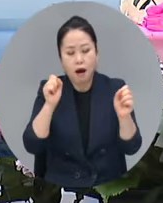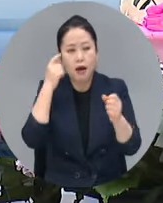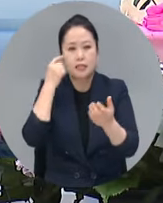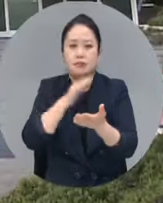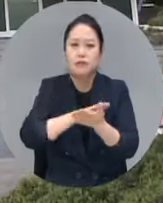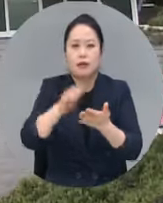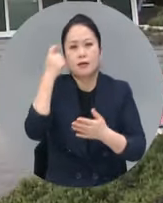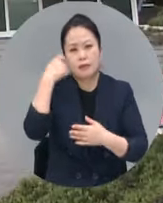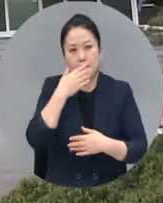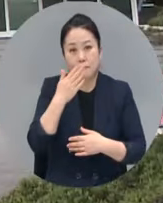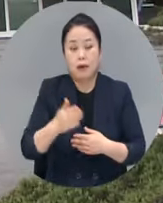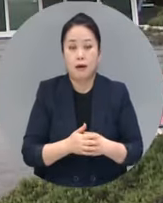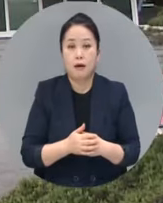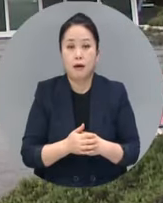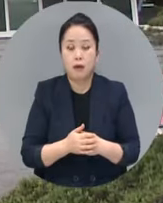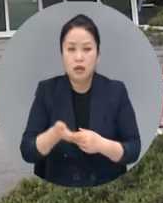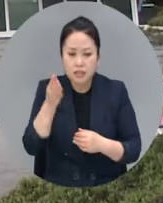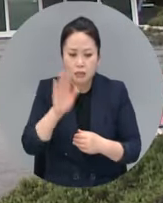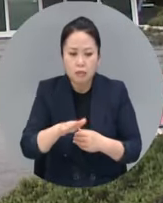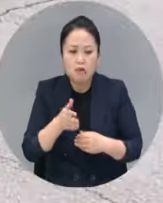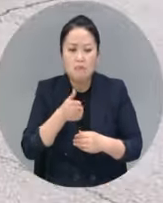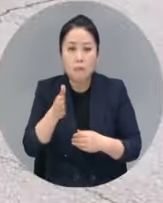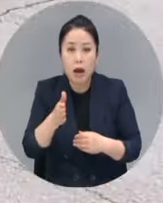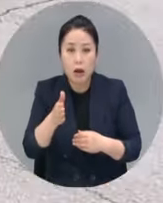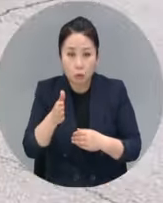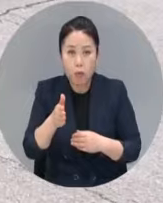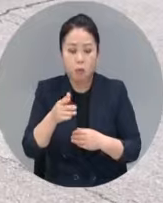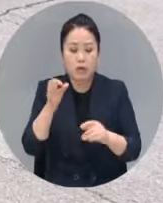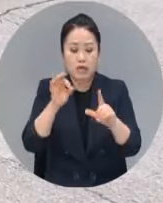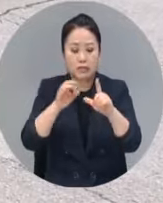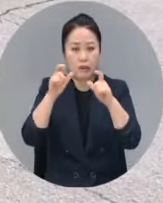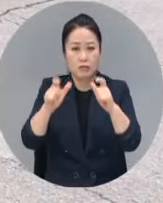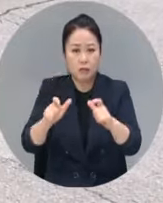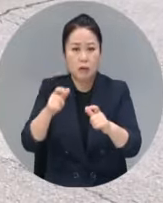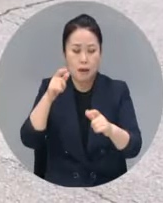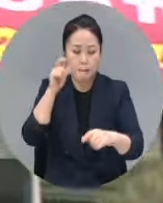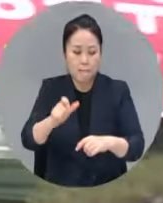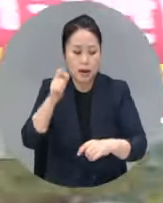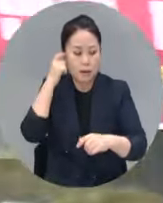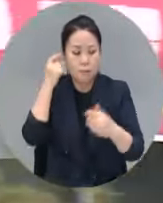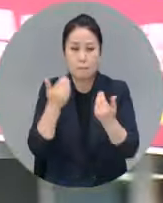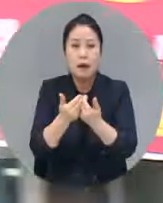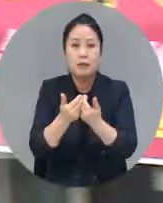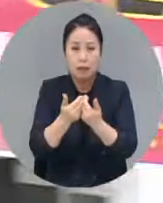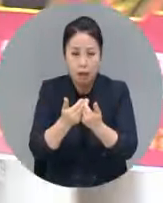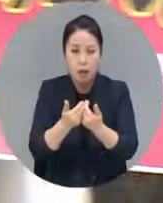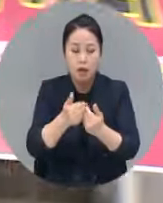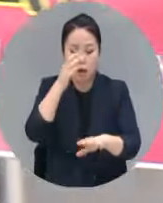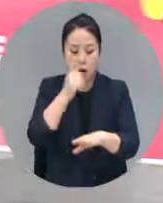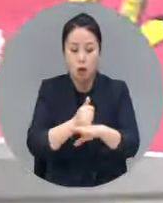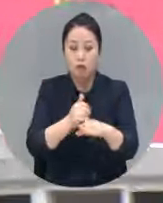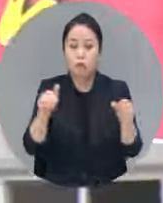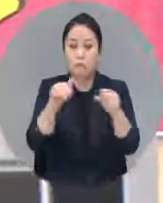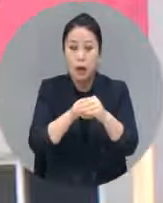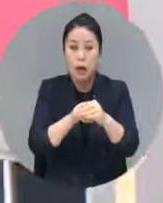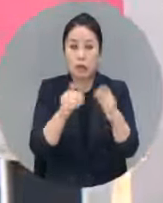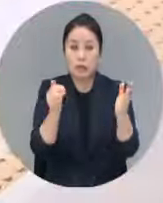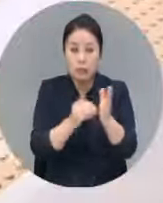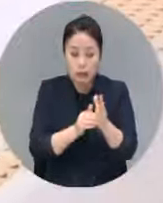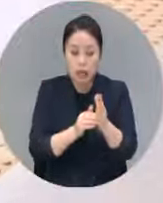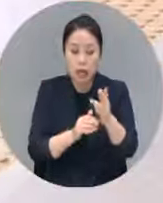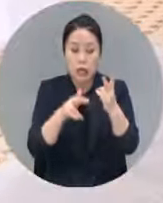것입니다. 하지만 곧바로 취수 지역 주민들의 거센 반발에 부딪혔고 결국 협약을 맺은 지 2주 만에 의령군이